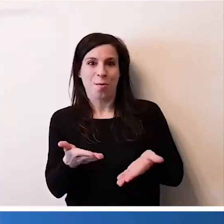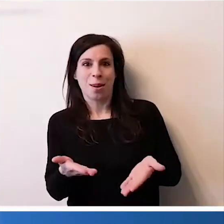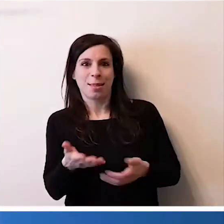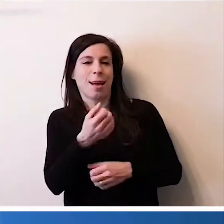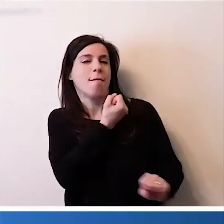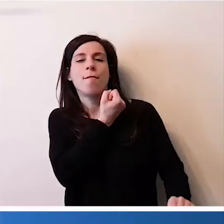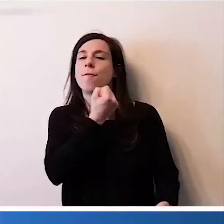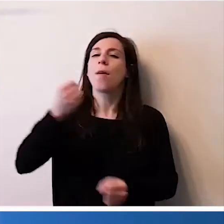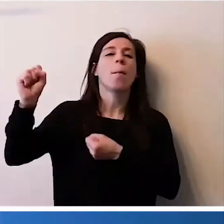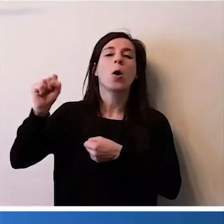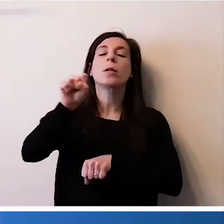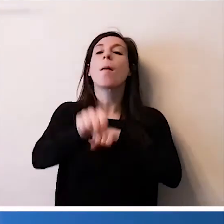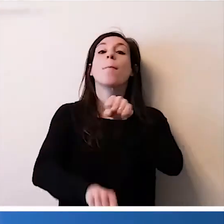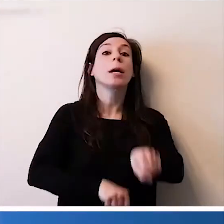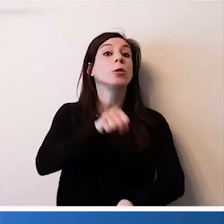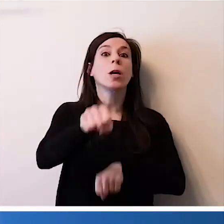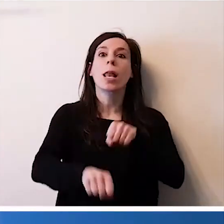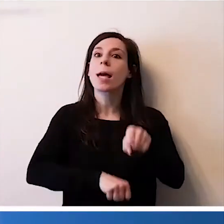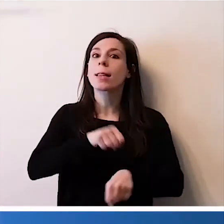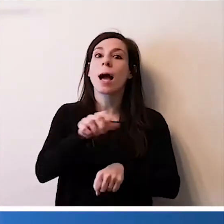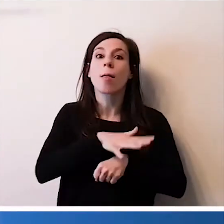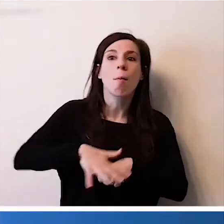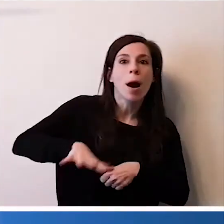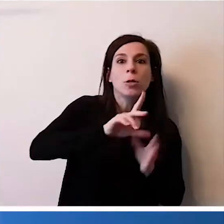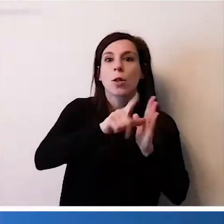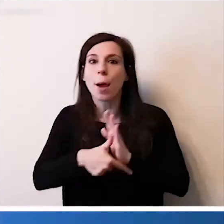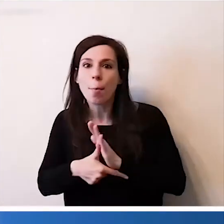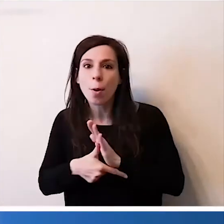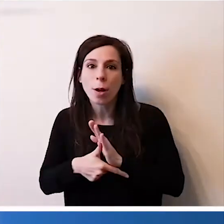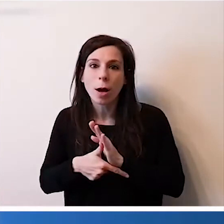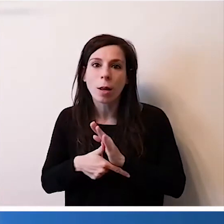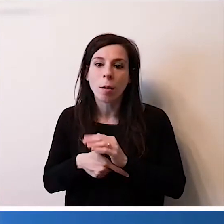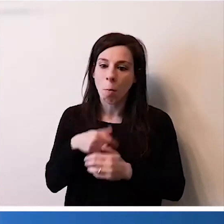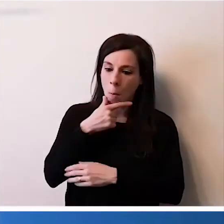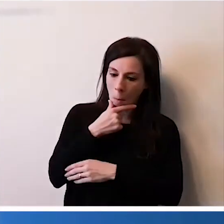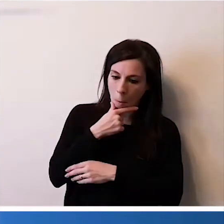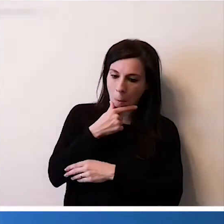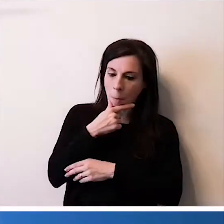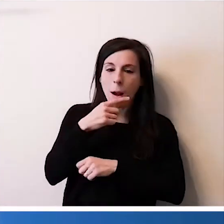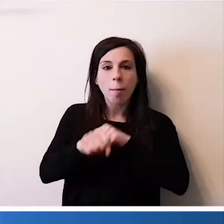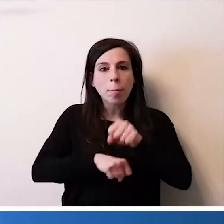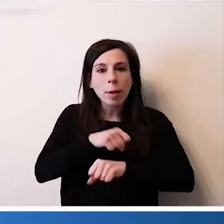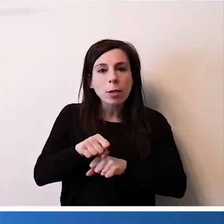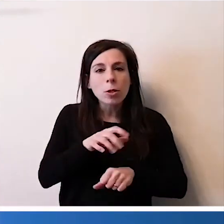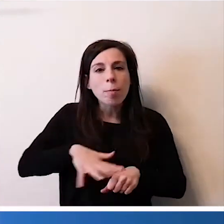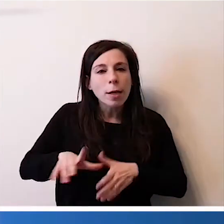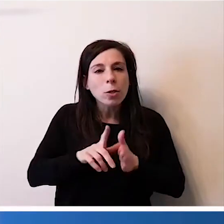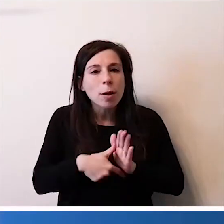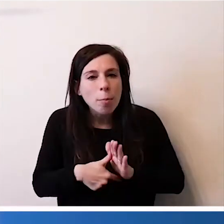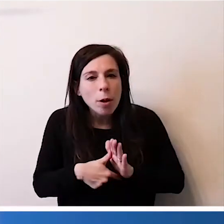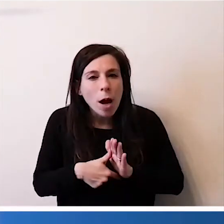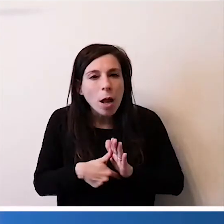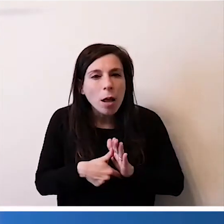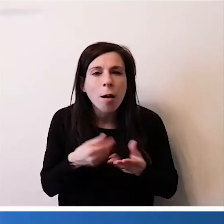la famosissima bicicletta spazio-temporale. Una bicicletta spazio-temporale